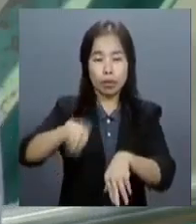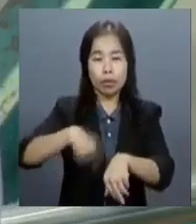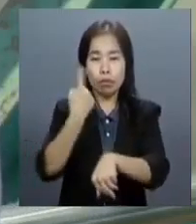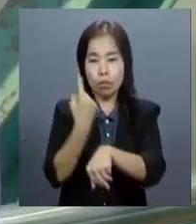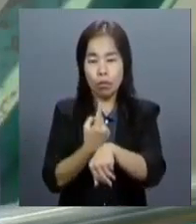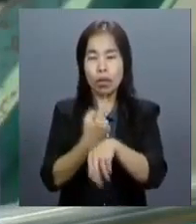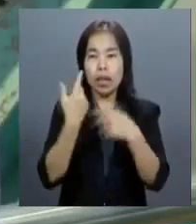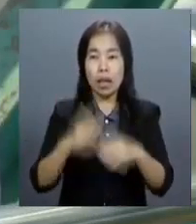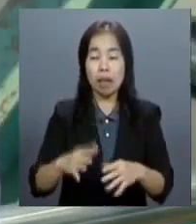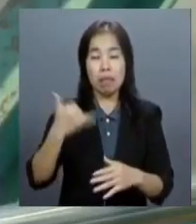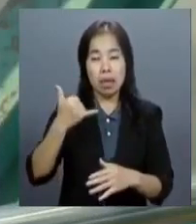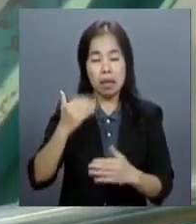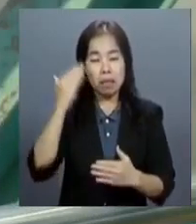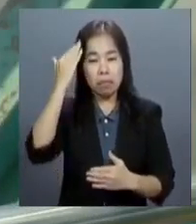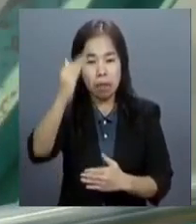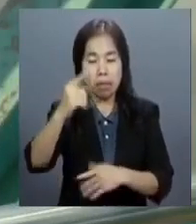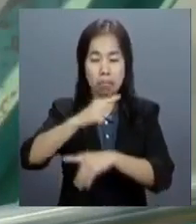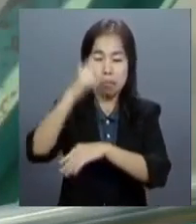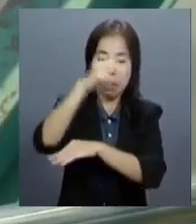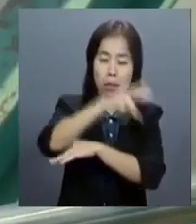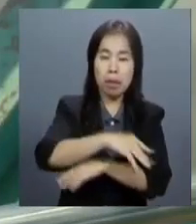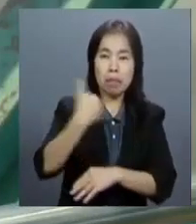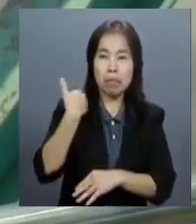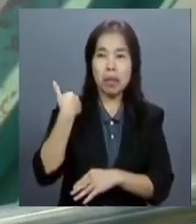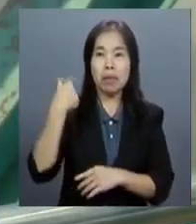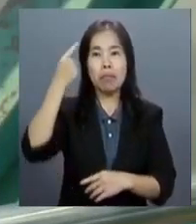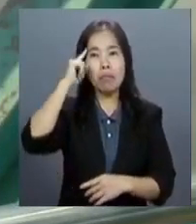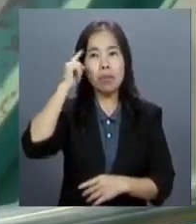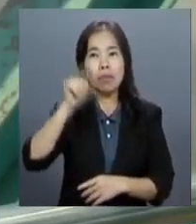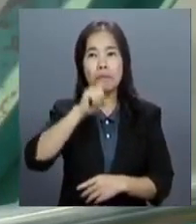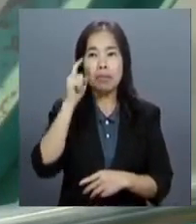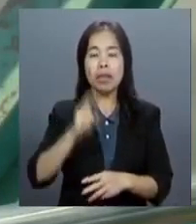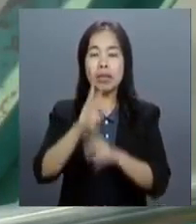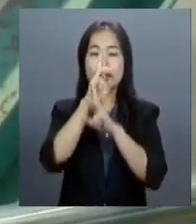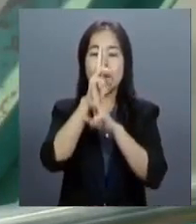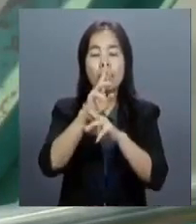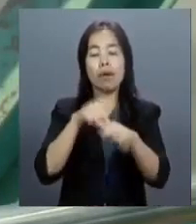ดหลังจากนี้ไปก็จะเป็นช่วงเนินเขาจันจุดนี้เองก็จะเป็นจุดเสี่ยงที่จะสามารถเกิดอุบัติเหตุได้